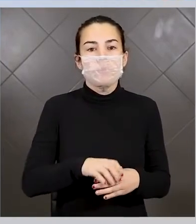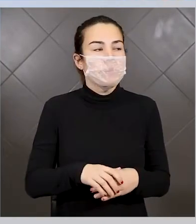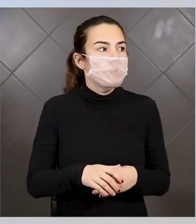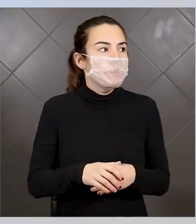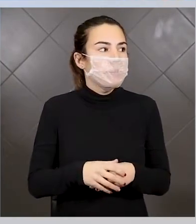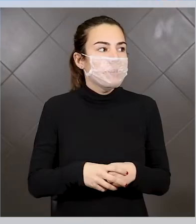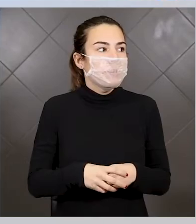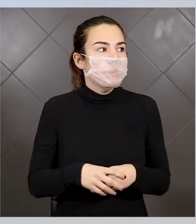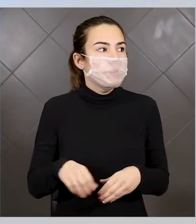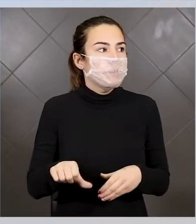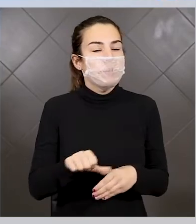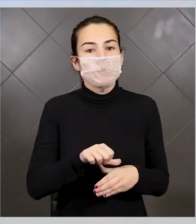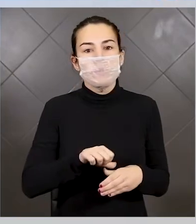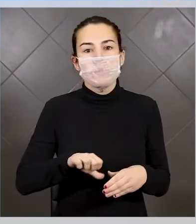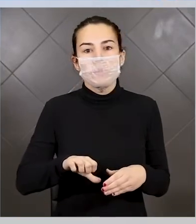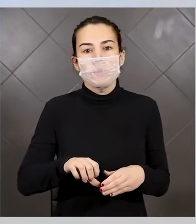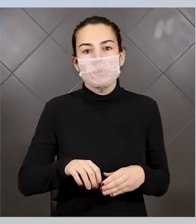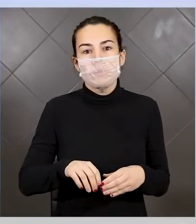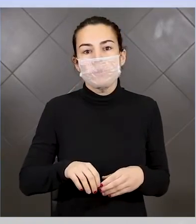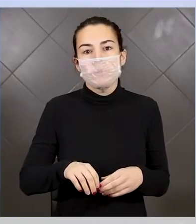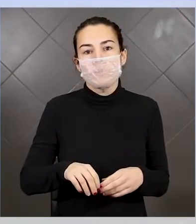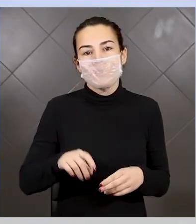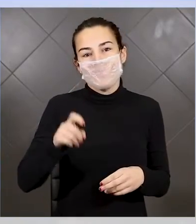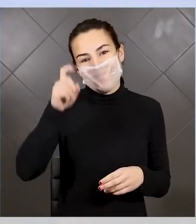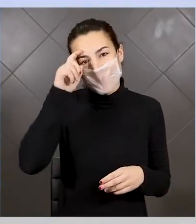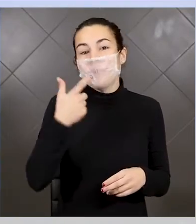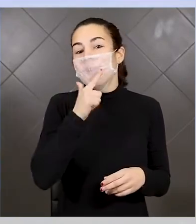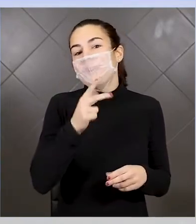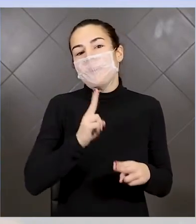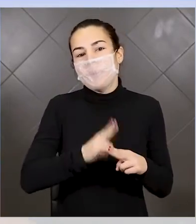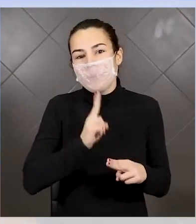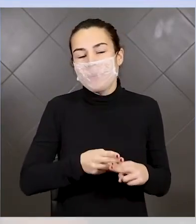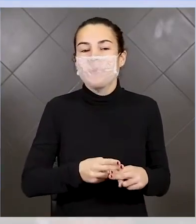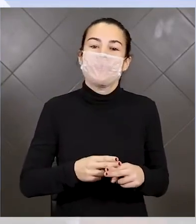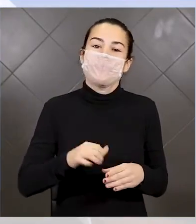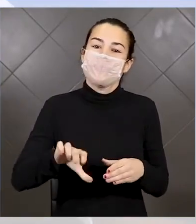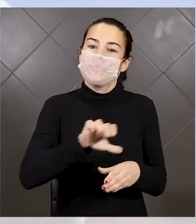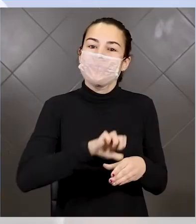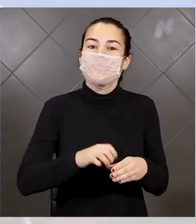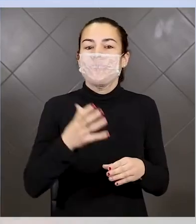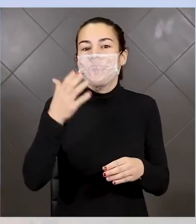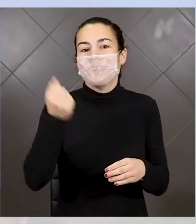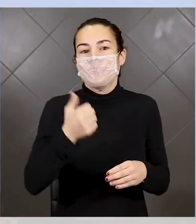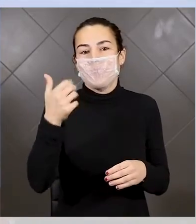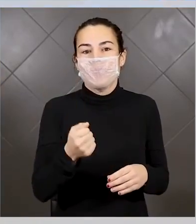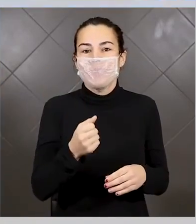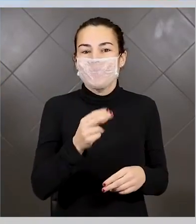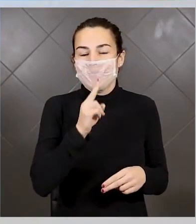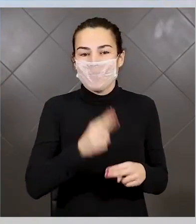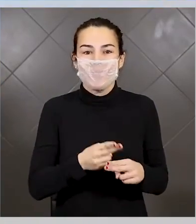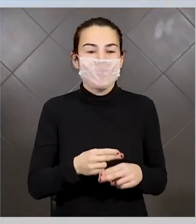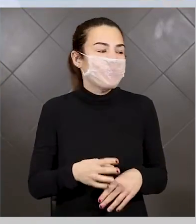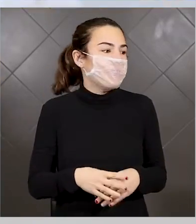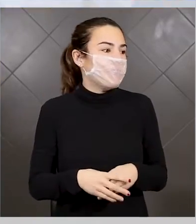van decidir banyar-lo de color marró amb cobertura de llet que tenim aquí.